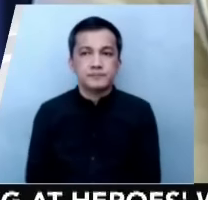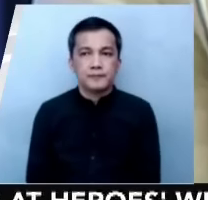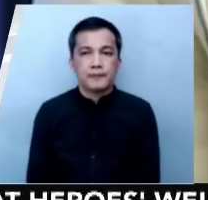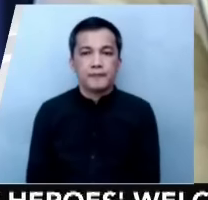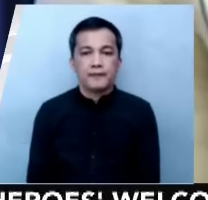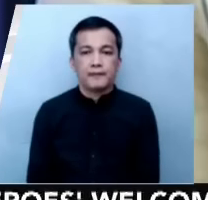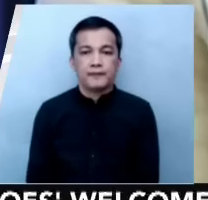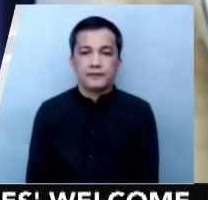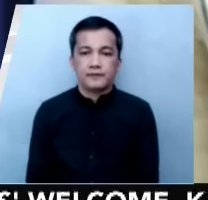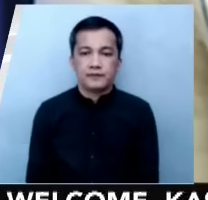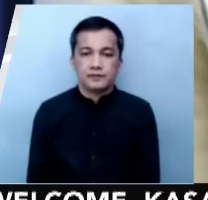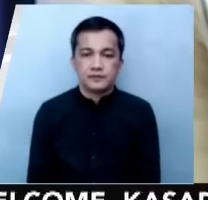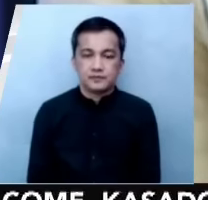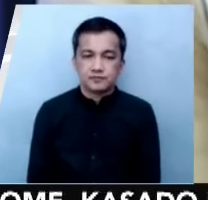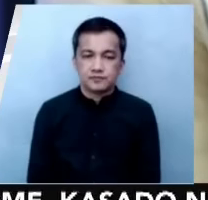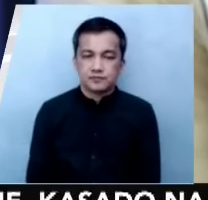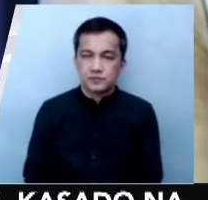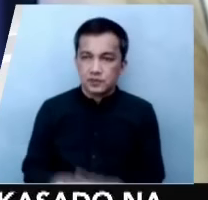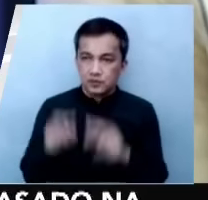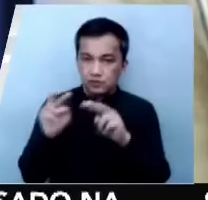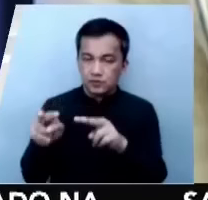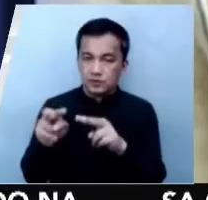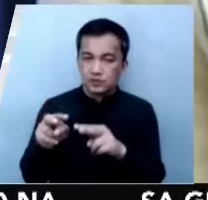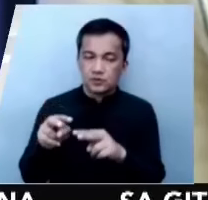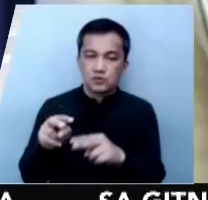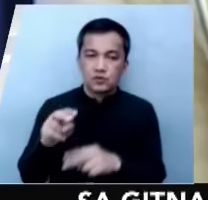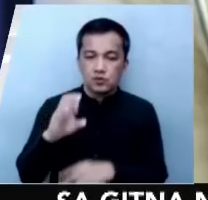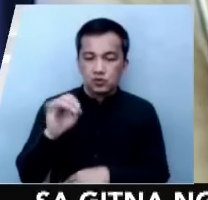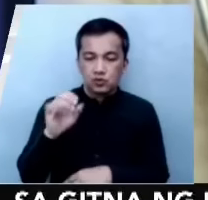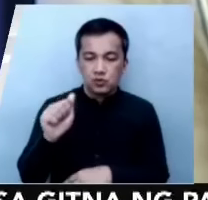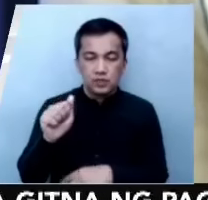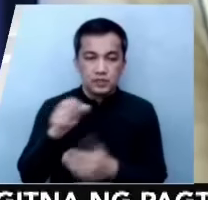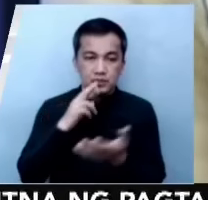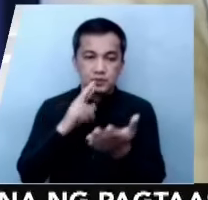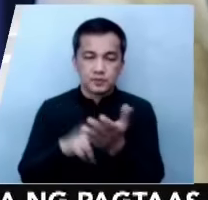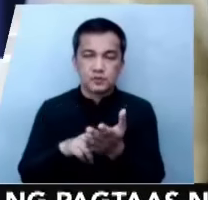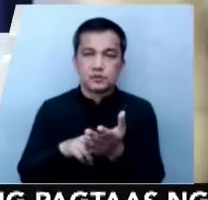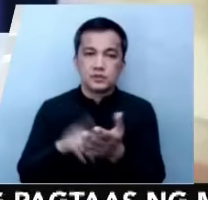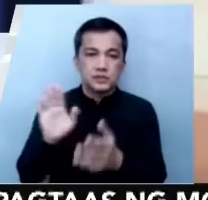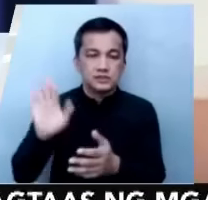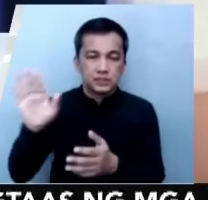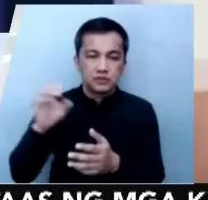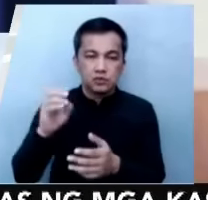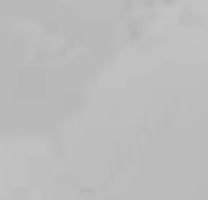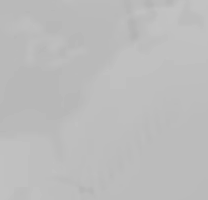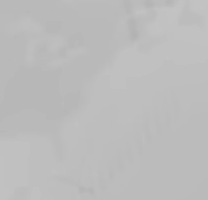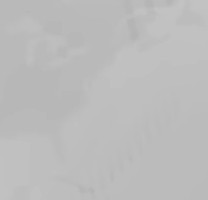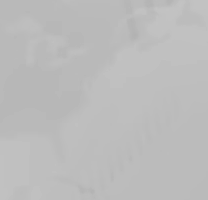Makikita natin sa mga COA reports yan. It's the COA who really knows if there was mishandling.